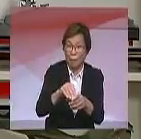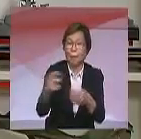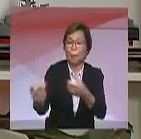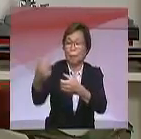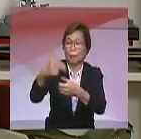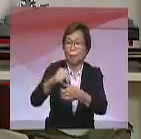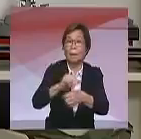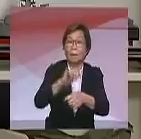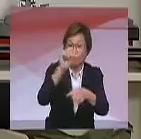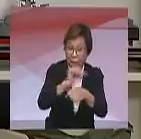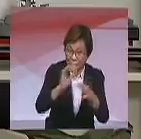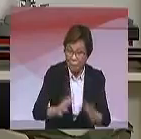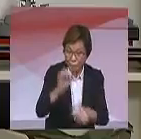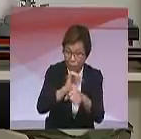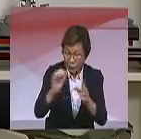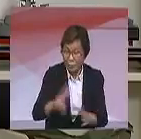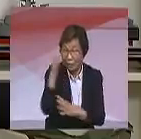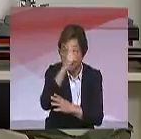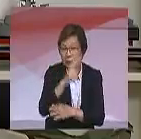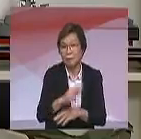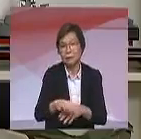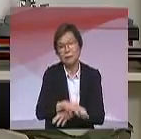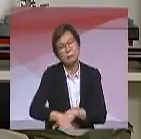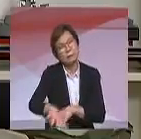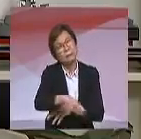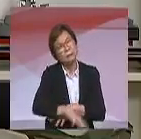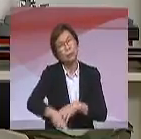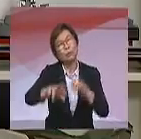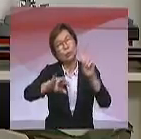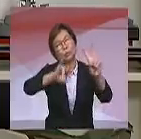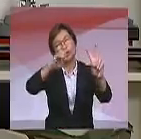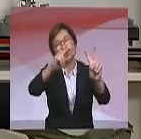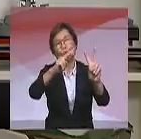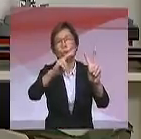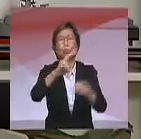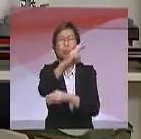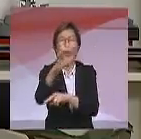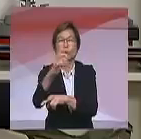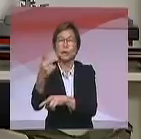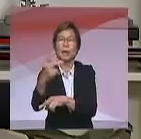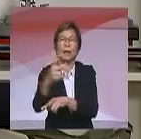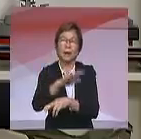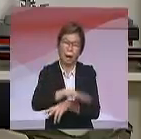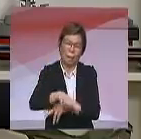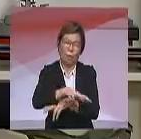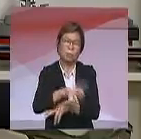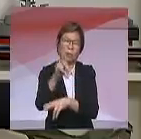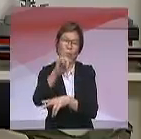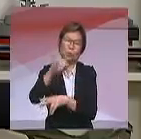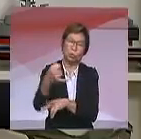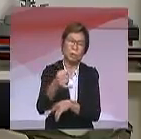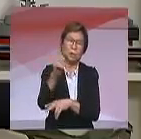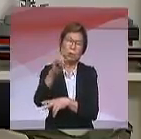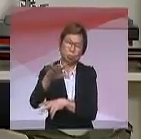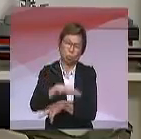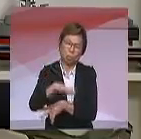kawasan tersebut adalah seramai lebih kurang 200,000. Bermakna 1 juta. Jadi kita boleh